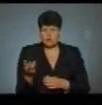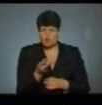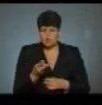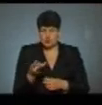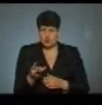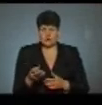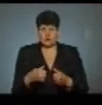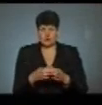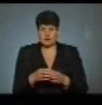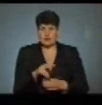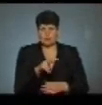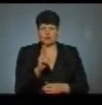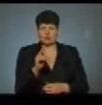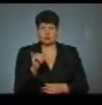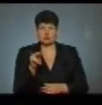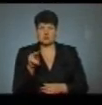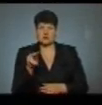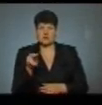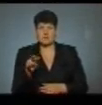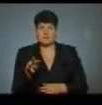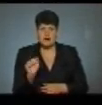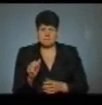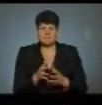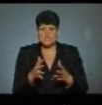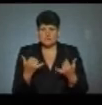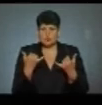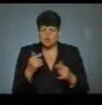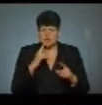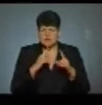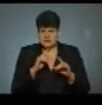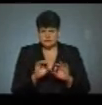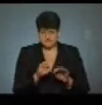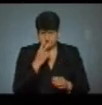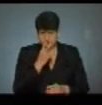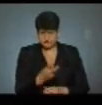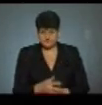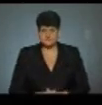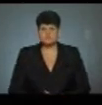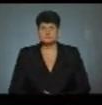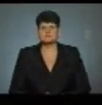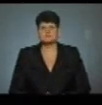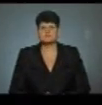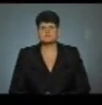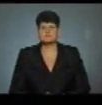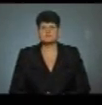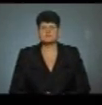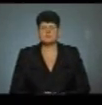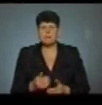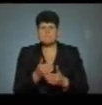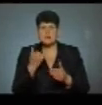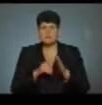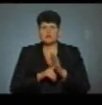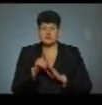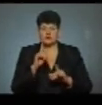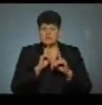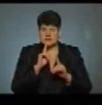групі в Мінську Леоніда Кучму. Більше про сьогоднішню сесію розповість Діана Ярошенко. Перед початком